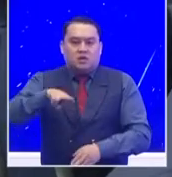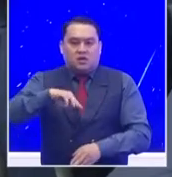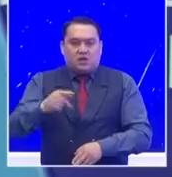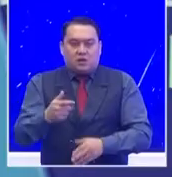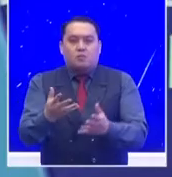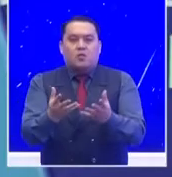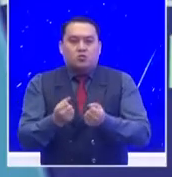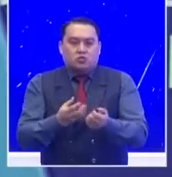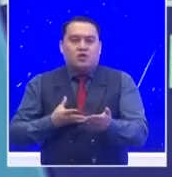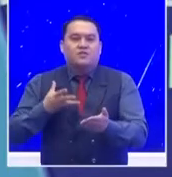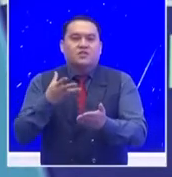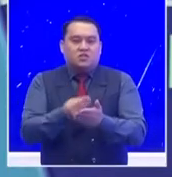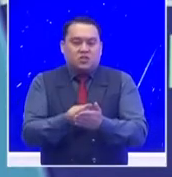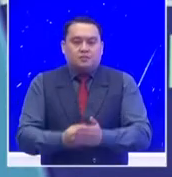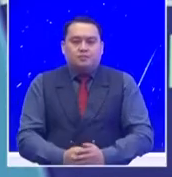получим